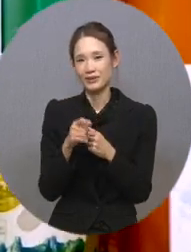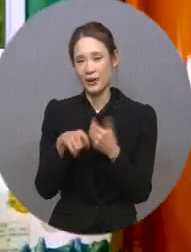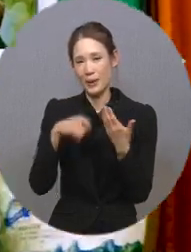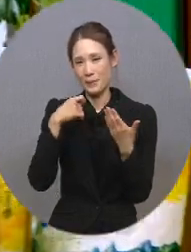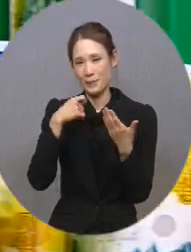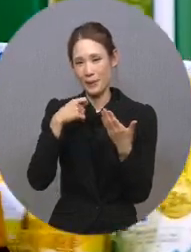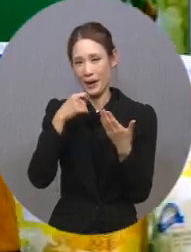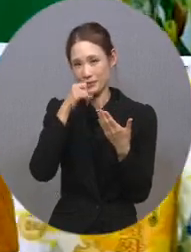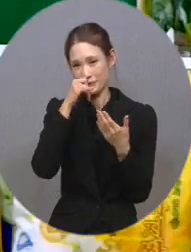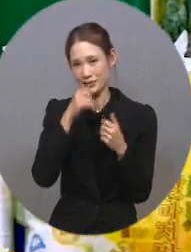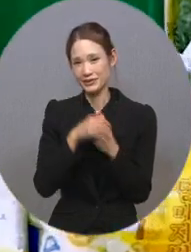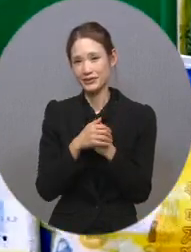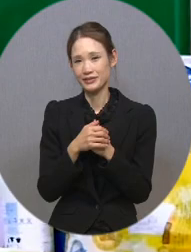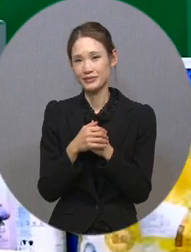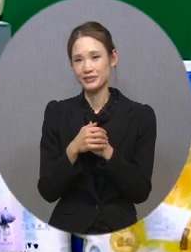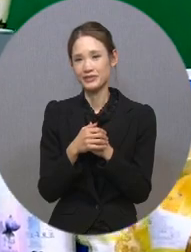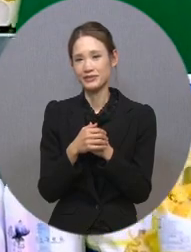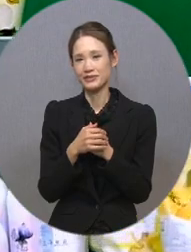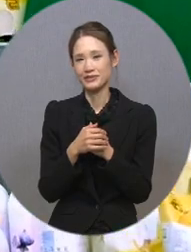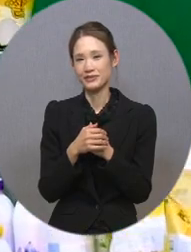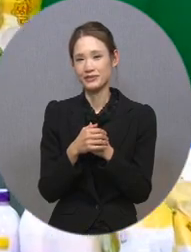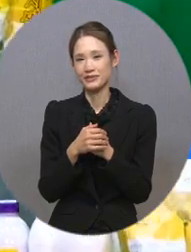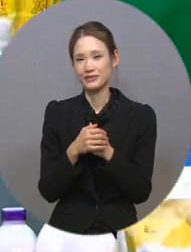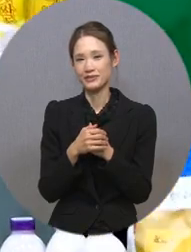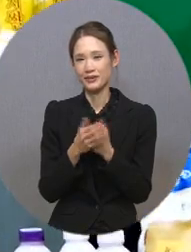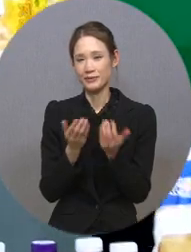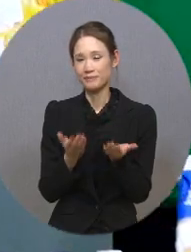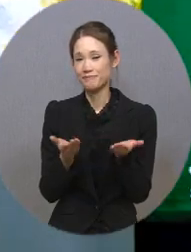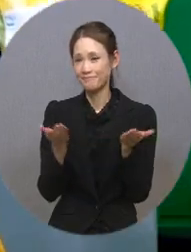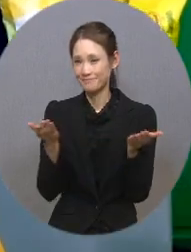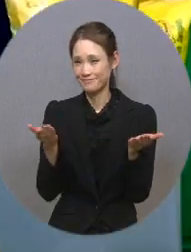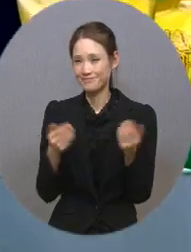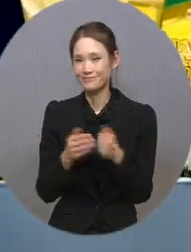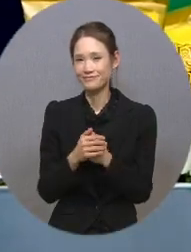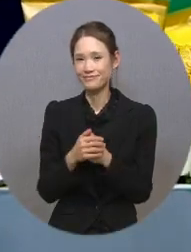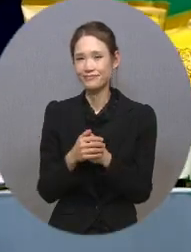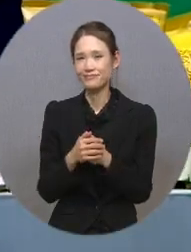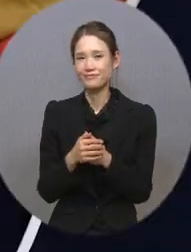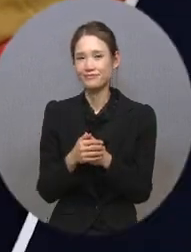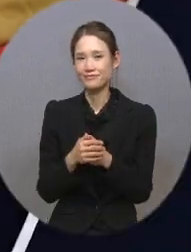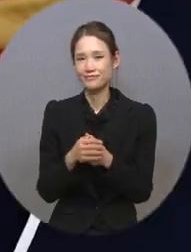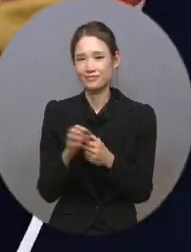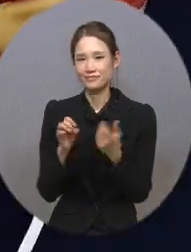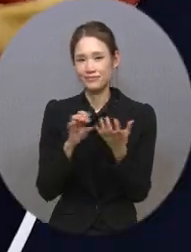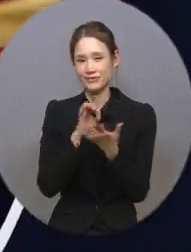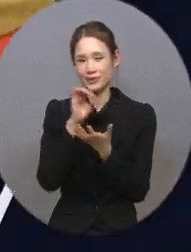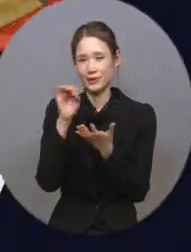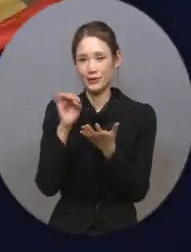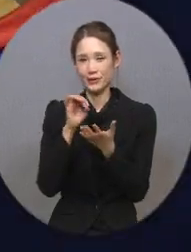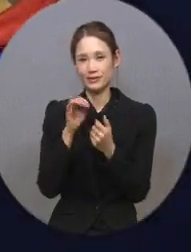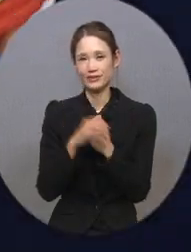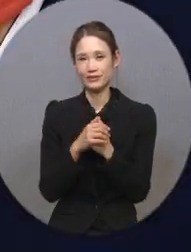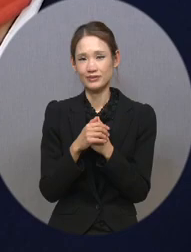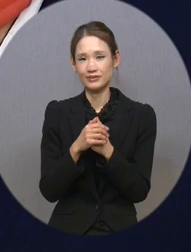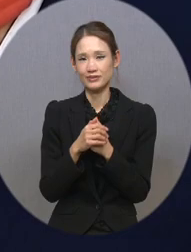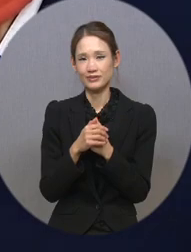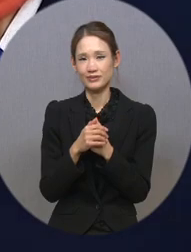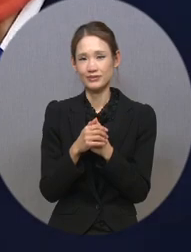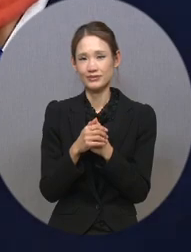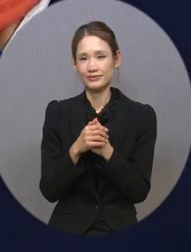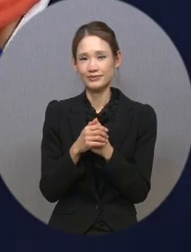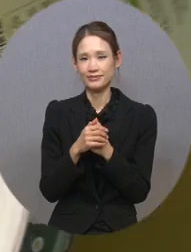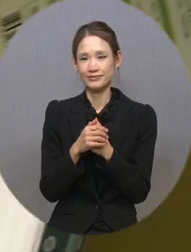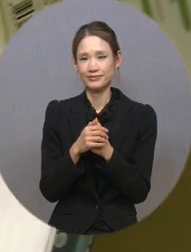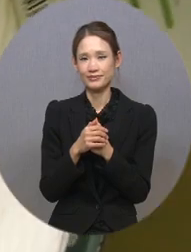네. 지금 있어요. 여기 올라갑니다. 받아주세요. 온다 온다. 저 동글동글동글. 와. 잠깐만.